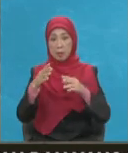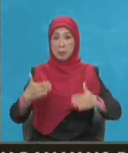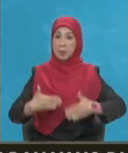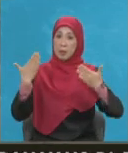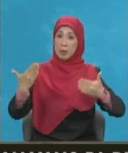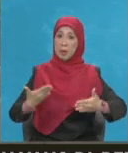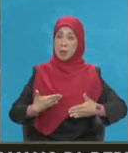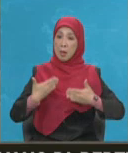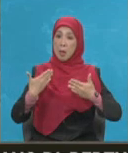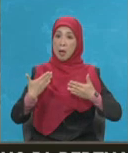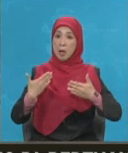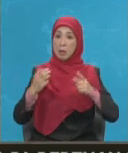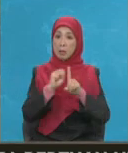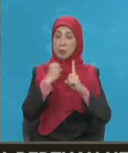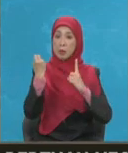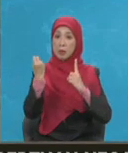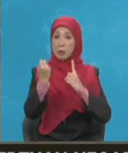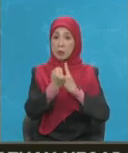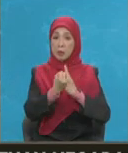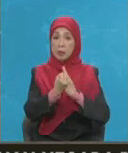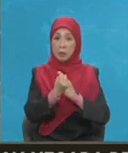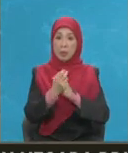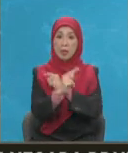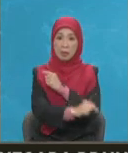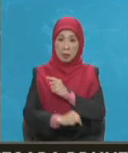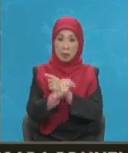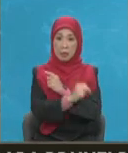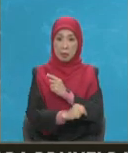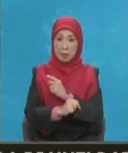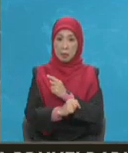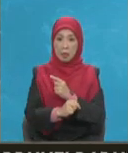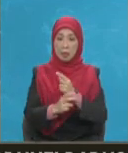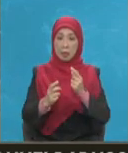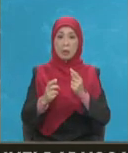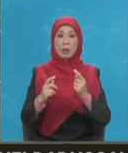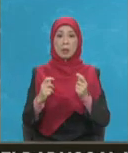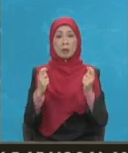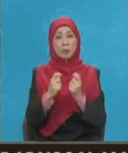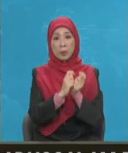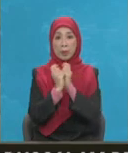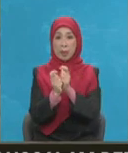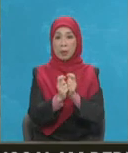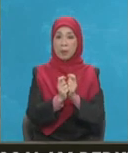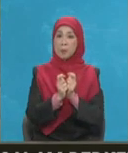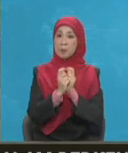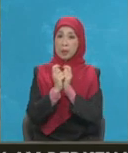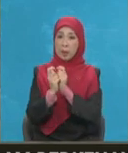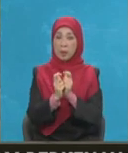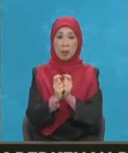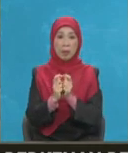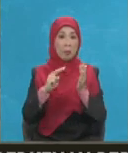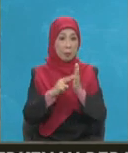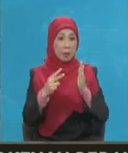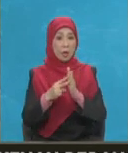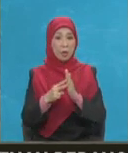menyemarakkan lagi suasana negara kita dan meraihkan hari yang penuh bermakna untuk